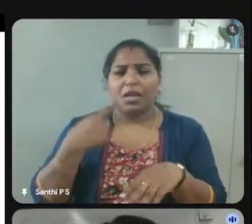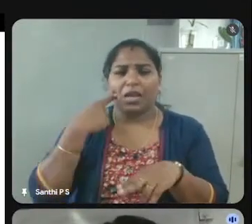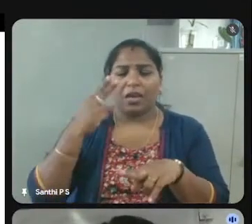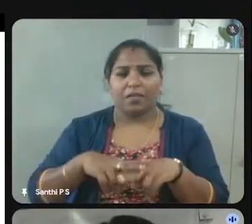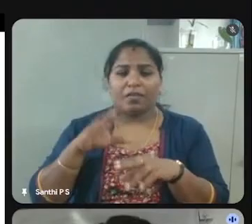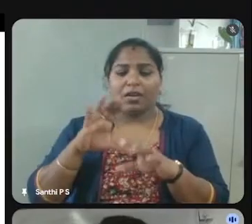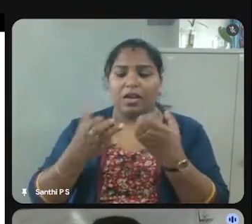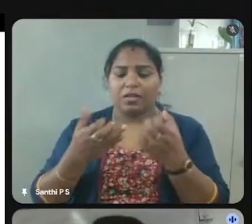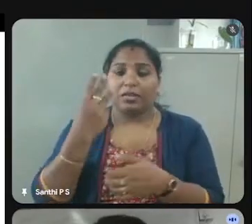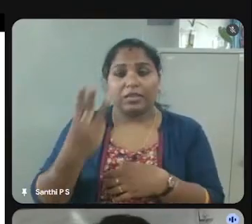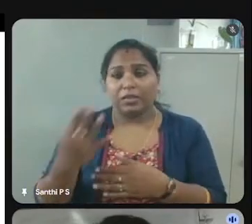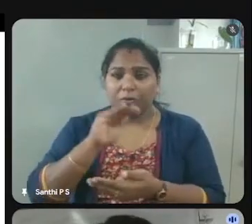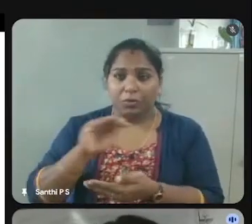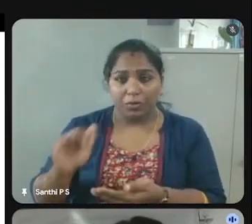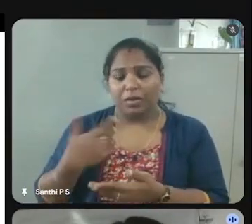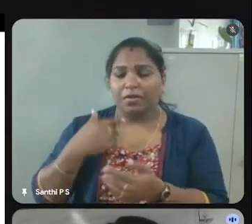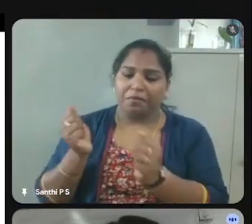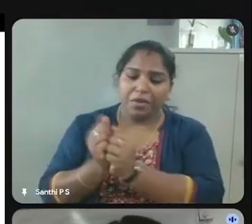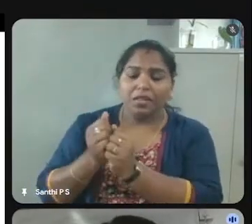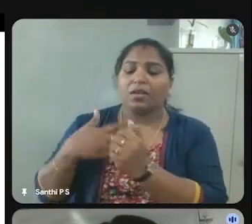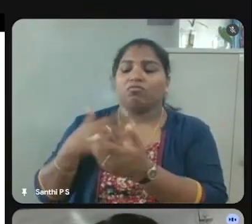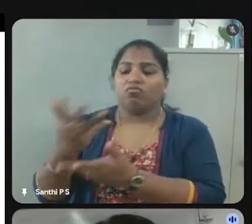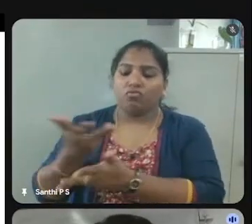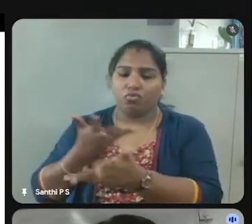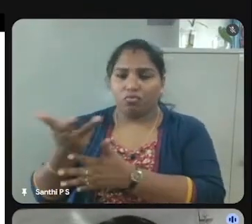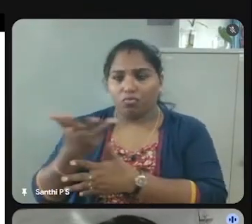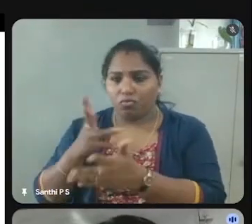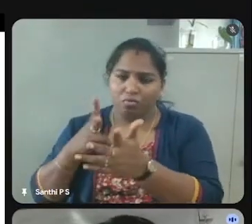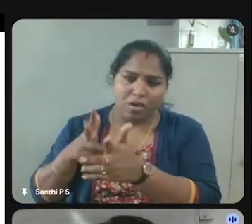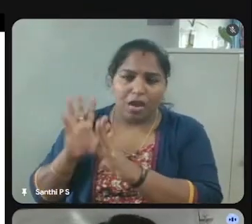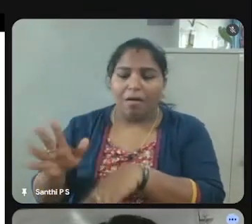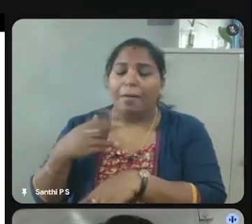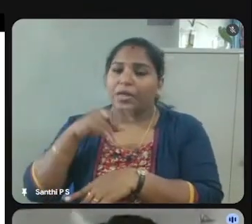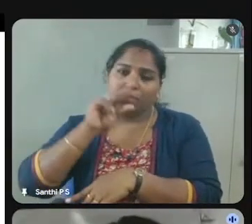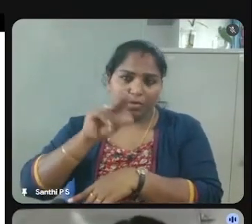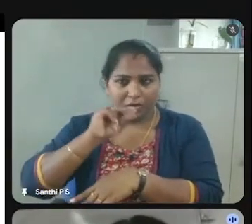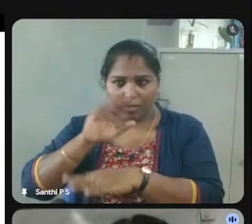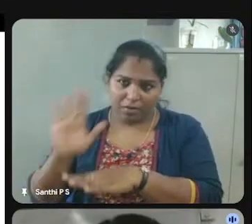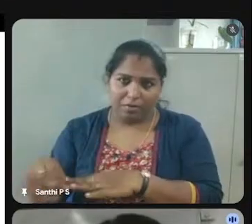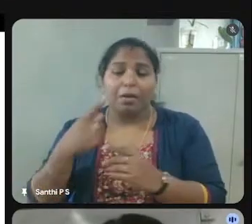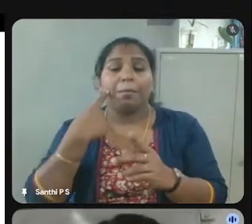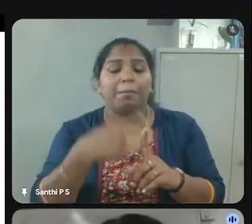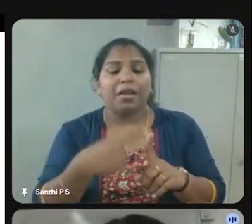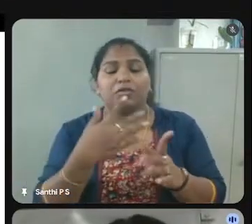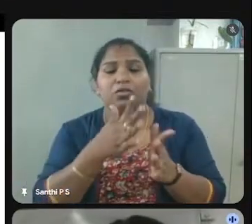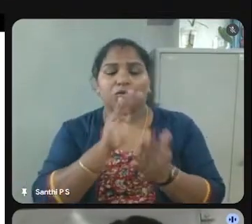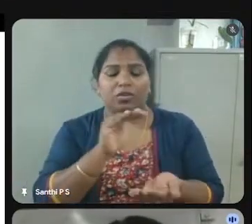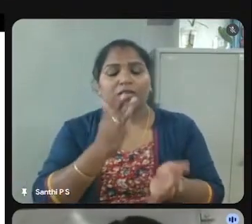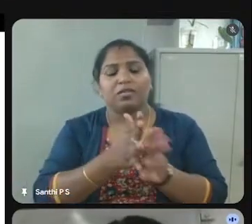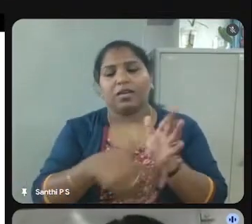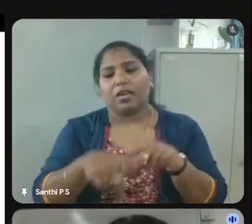കുട്ടികൾ സംസാരിക്കുന്നവരുമായിട്ട് കുട്ടി മിങ്കിൾ ചെയ്യുന്നുണ്ടെങ്കിൽ ഓബ്വിയസ്ലി ഉള്ളത് അവിടെ സസ്റ്റെയിൻ ചെയ്യും. പ്ലസ് കുട്ടി സൈൻ പഠിക്കാനുള്ള ഒരു സാധ്യതയും